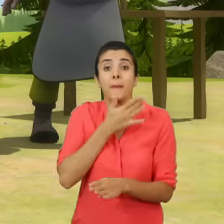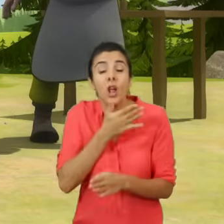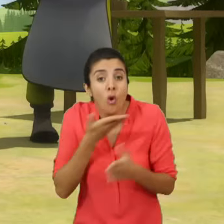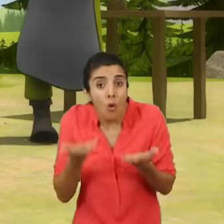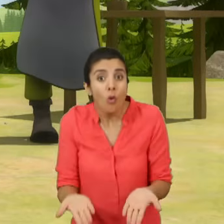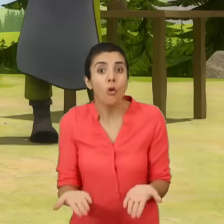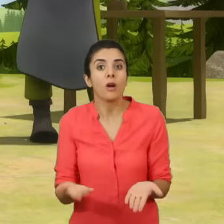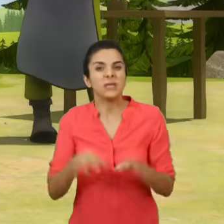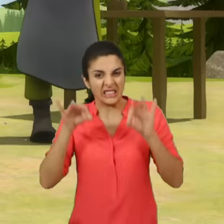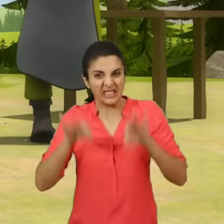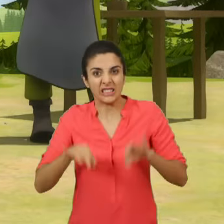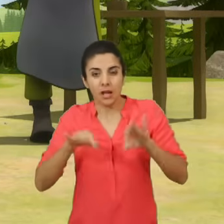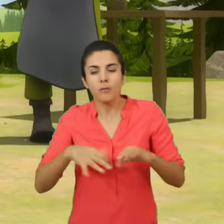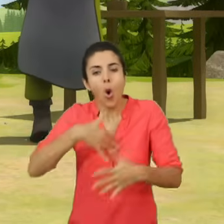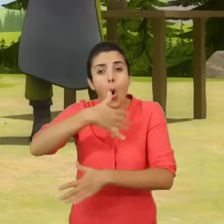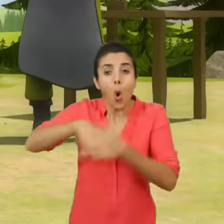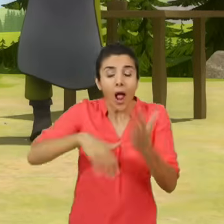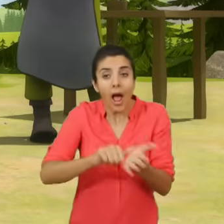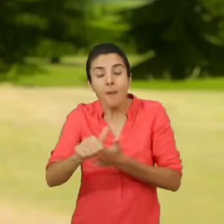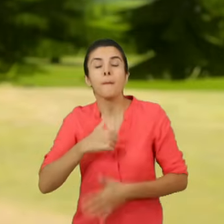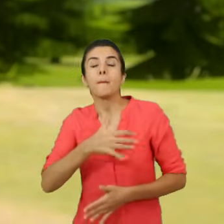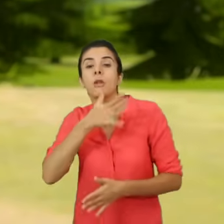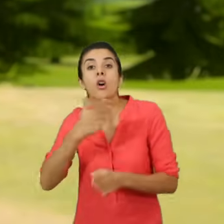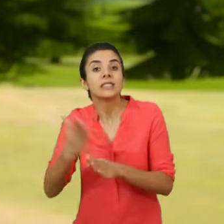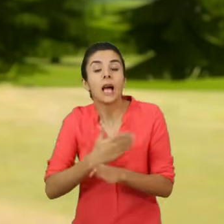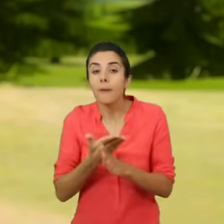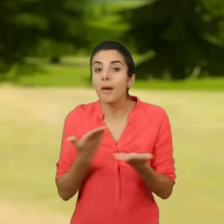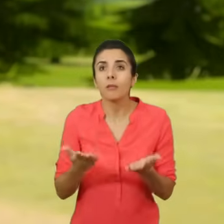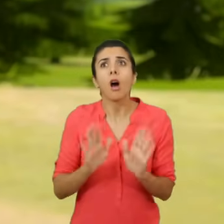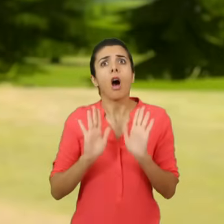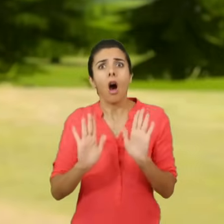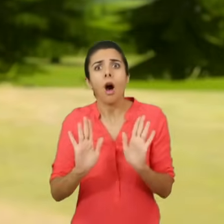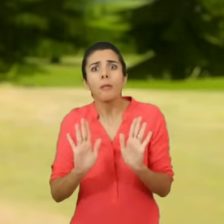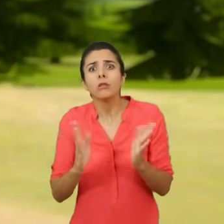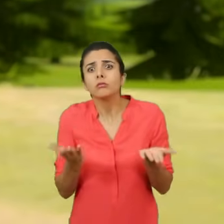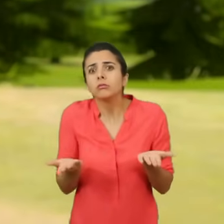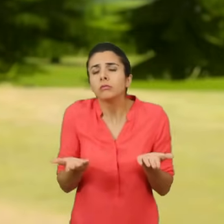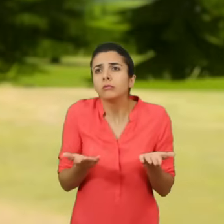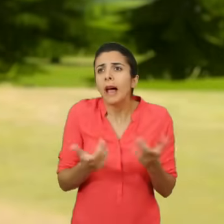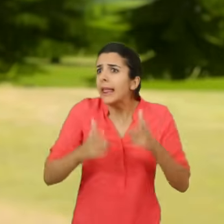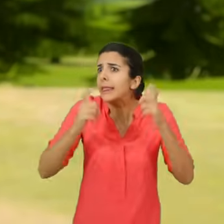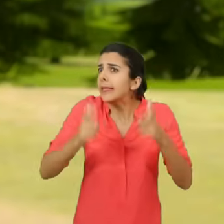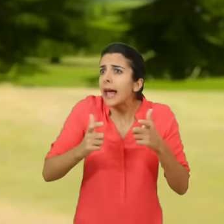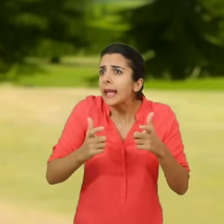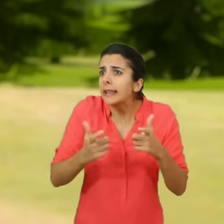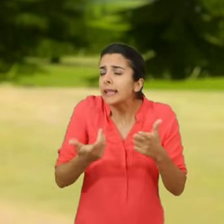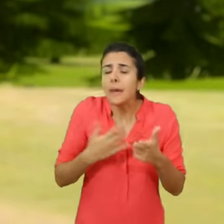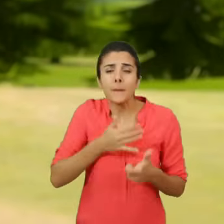kızım. Şimdi olanların nedenini biliyorum. Ama piyango kime vurdu acaba onu